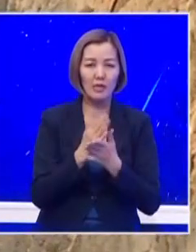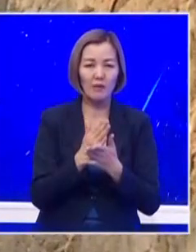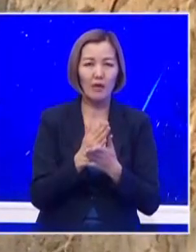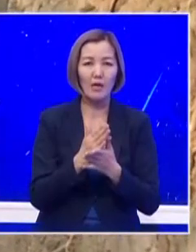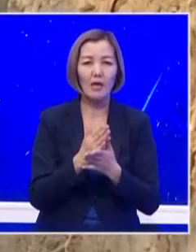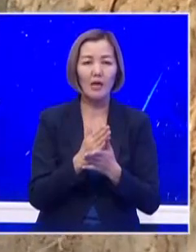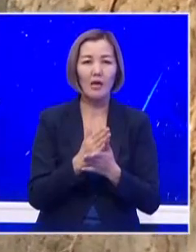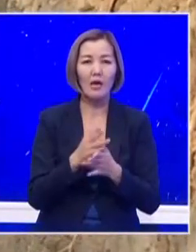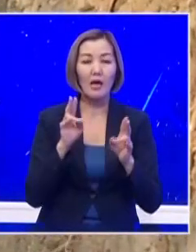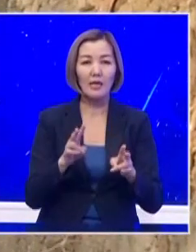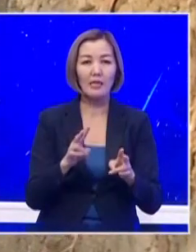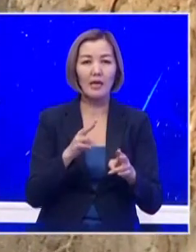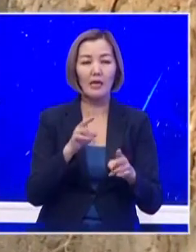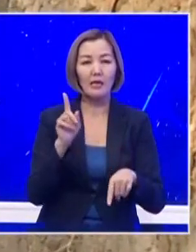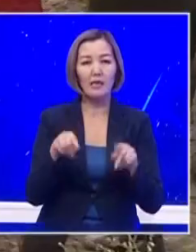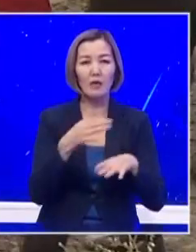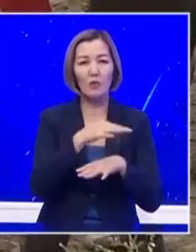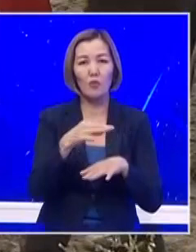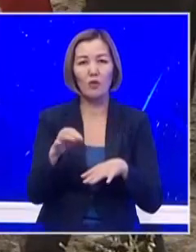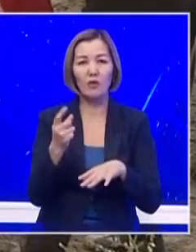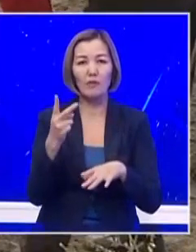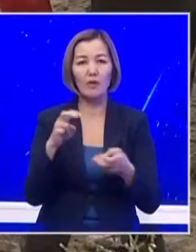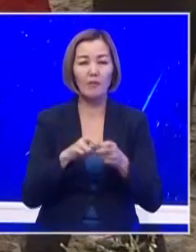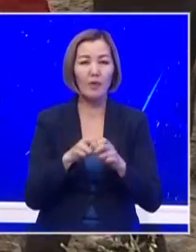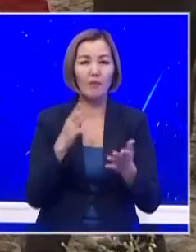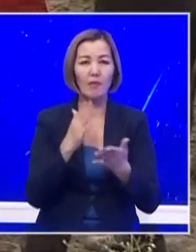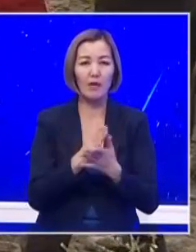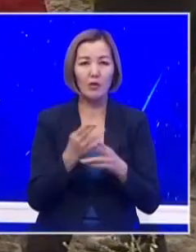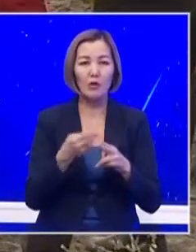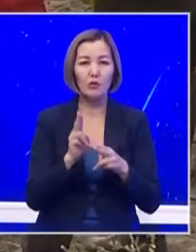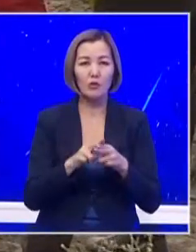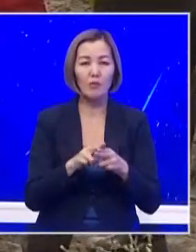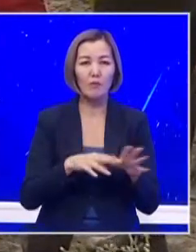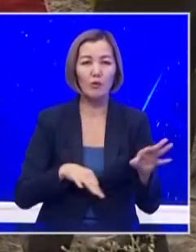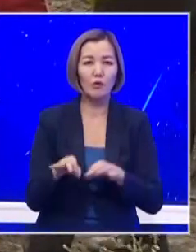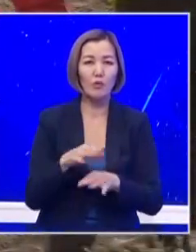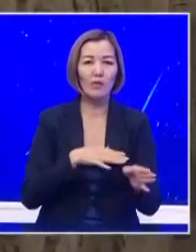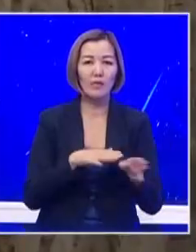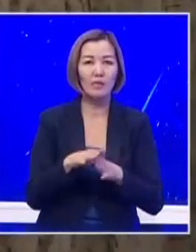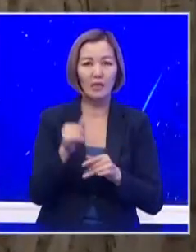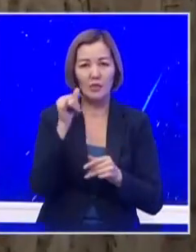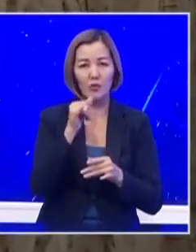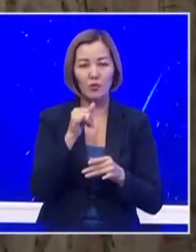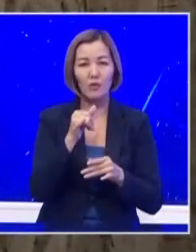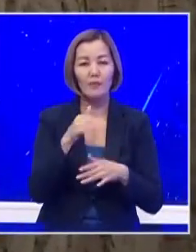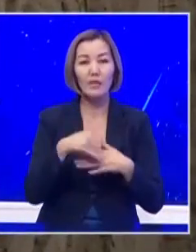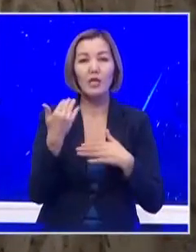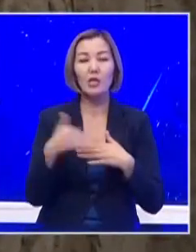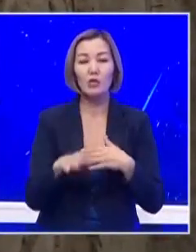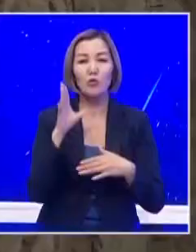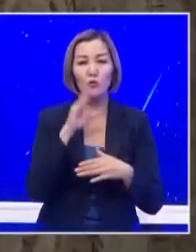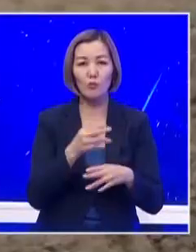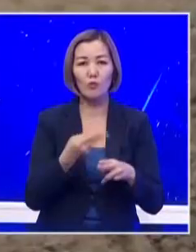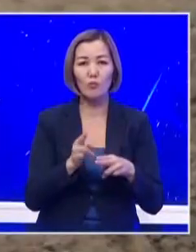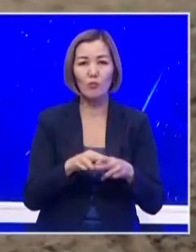жүзеге асырылмақ. Алайда кей өңірлерде бірқатар проблемалар анықталды. Сол себепті осы жобаларды іске асыру мерзімдерін